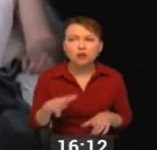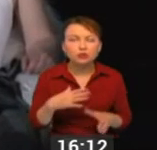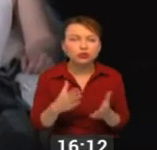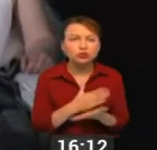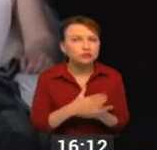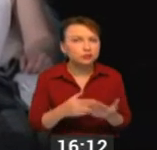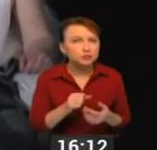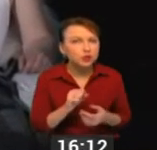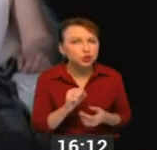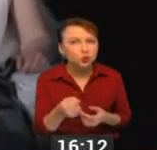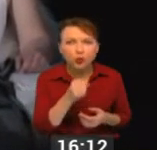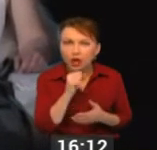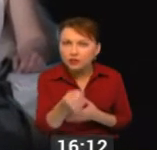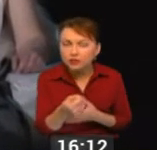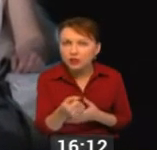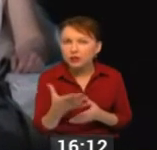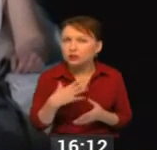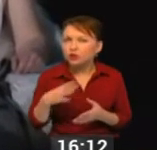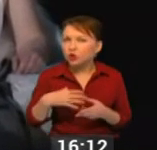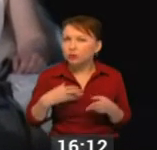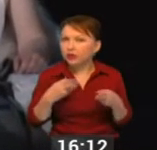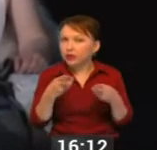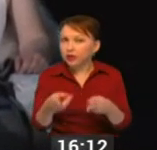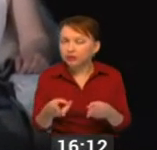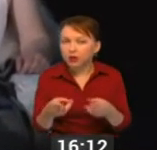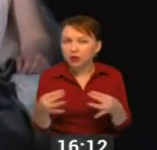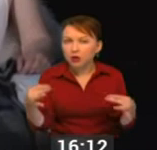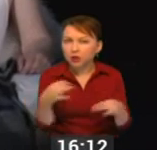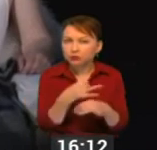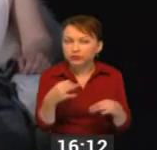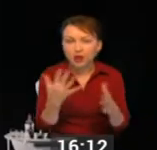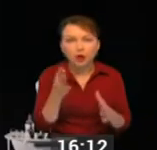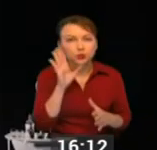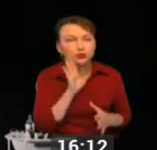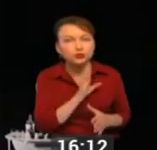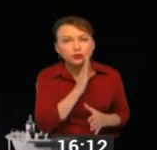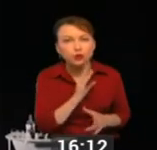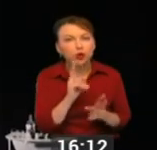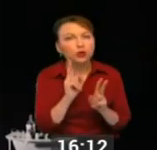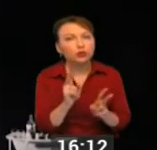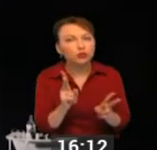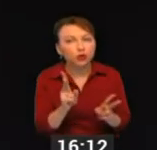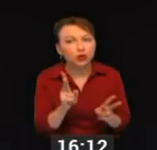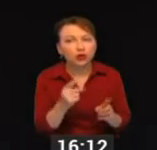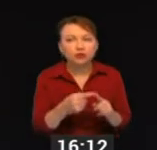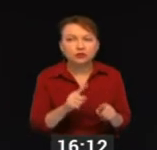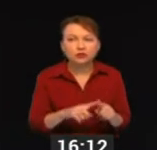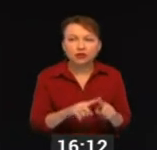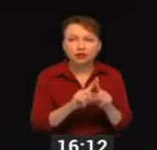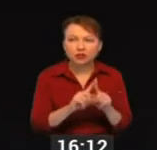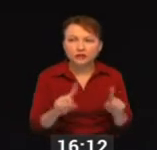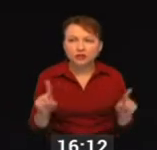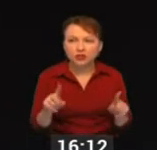і не журналіст? Тоді для чого він приїхав? Вони розмовляють про якусь жінку. Хто вона? Ця надзвичайна